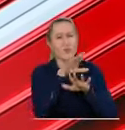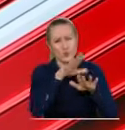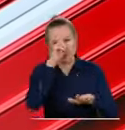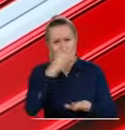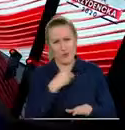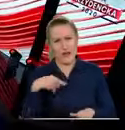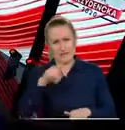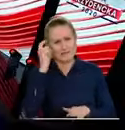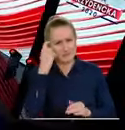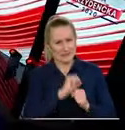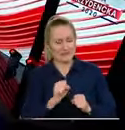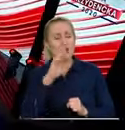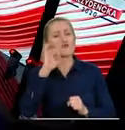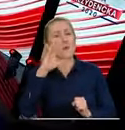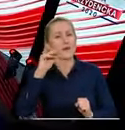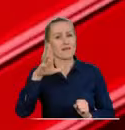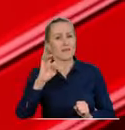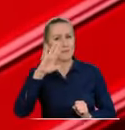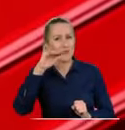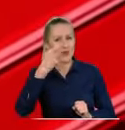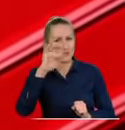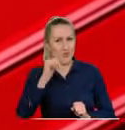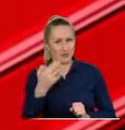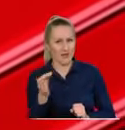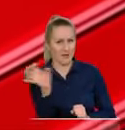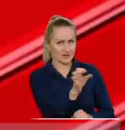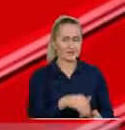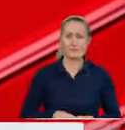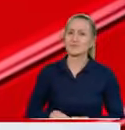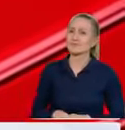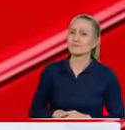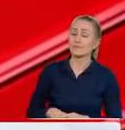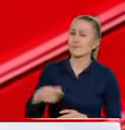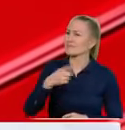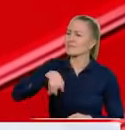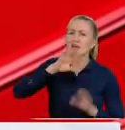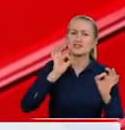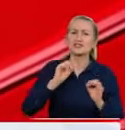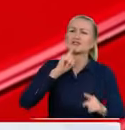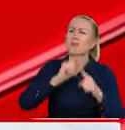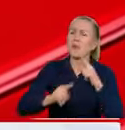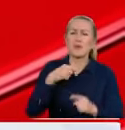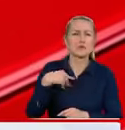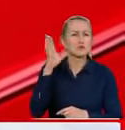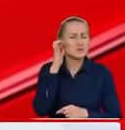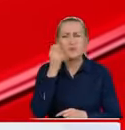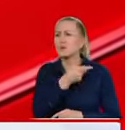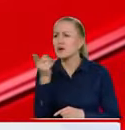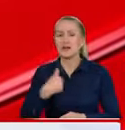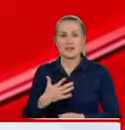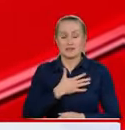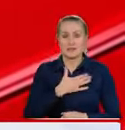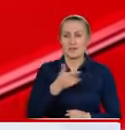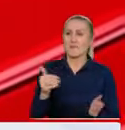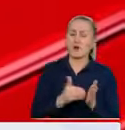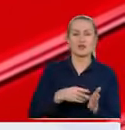Polaków. Robert Biedroń teraz odpowiada. Jak słucham dzisiejszych polityków, to przydałaby się bardziej szczepionka na